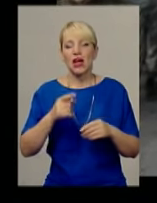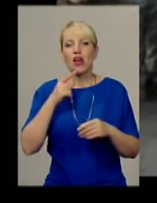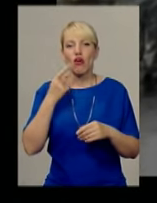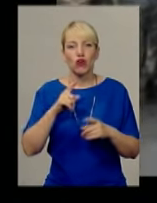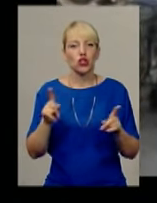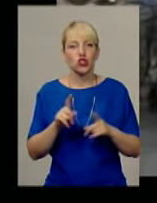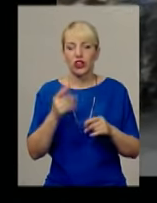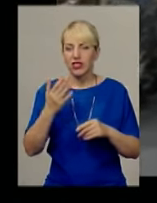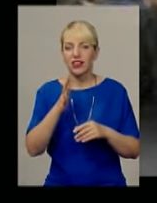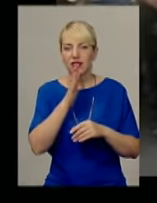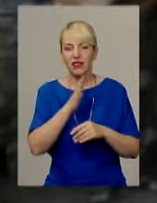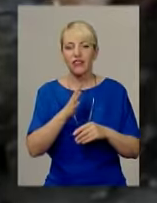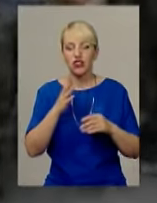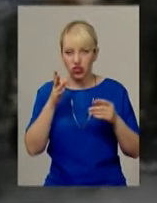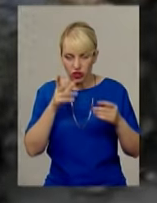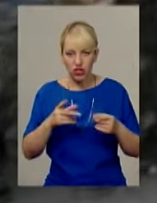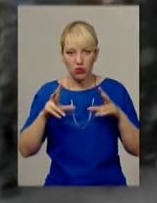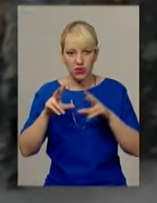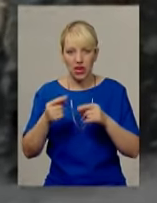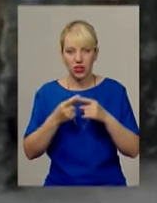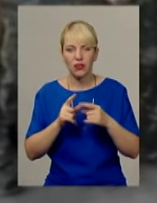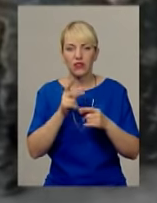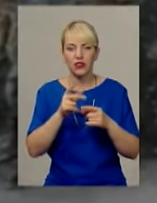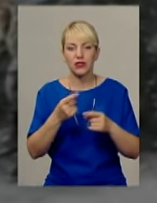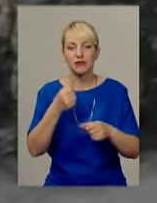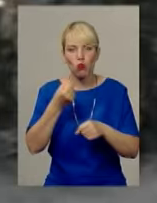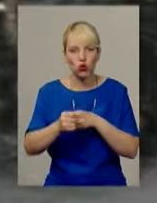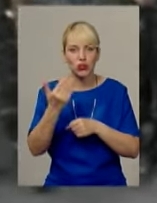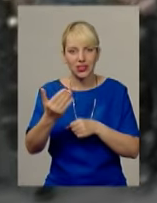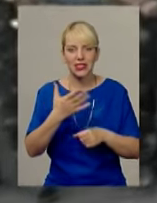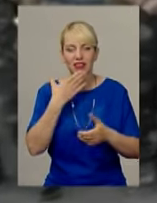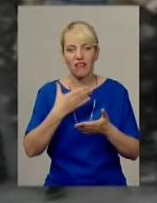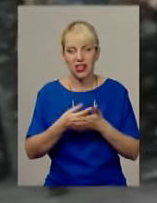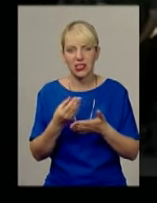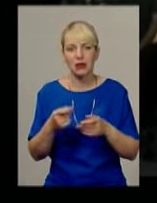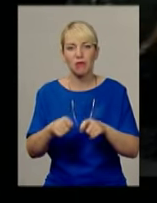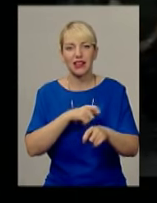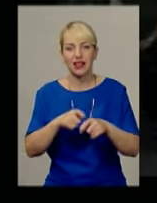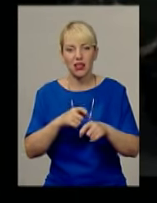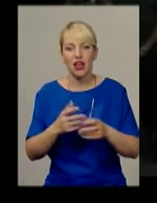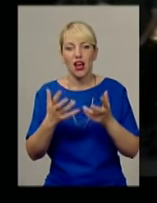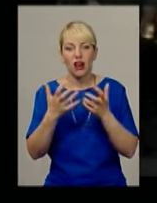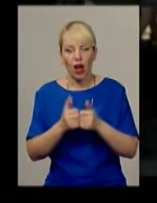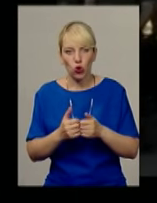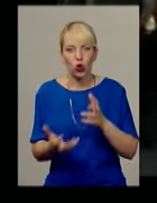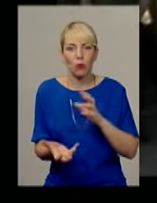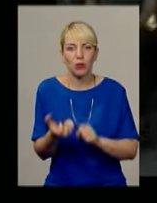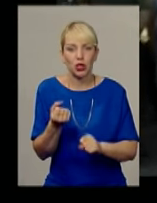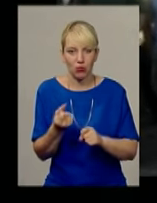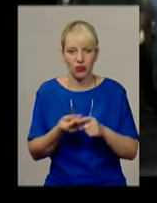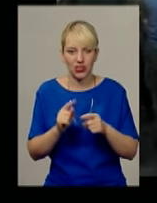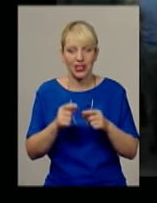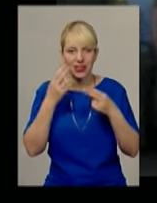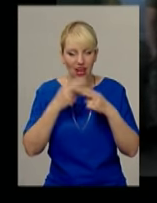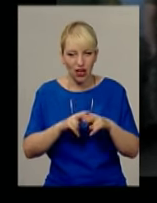демобілізують вчасно, але й змушують за власний рахунок підтримувати у належному стані матеріальну базу частини. Згідно указу президента, нас мають звільнити за